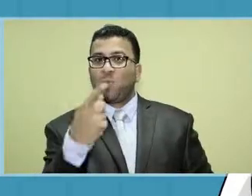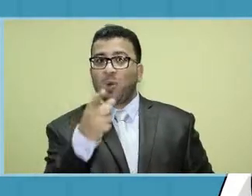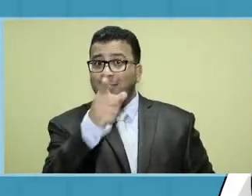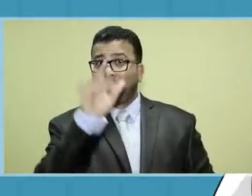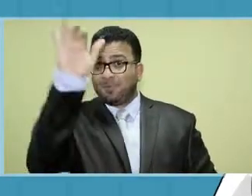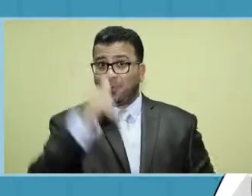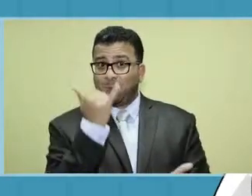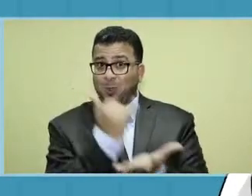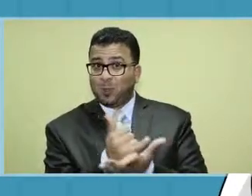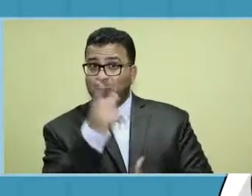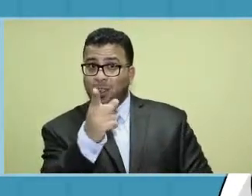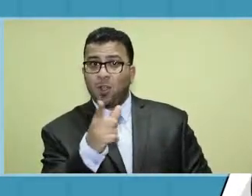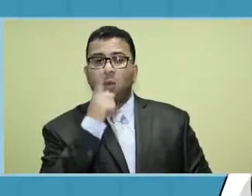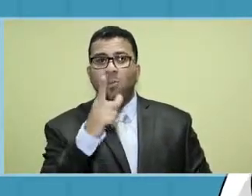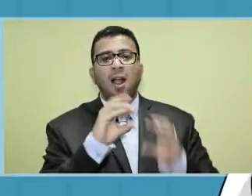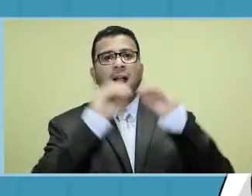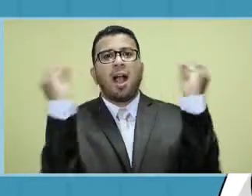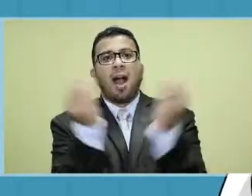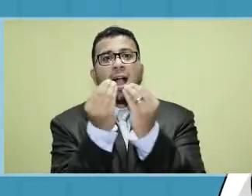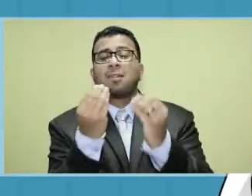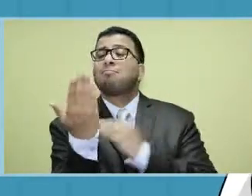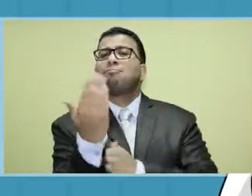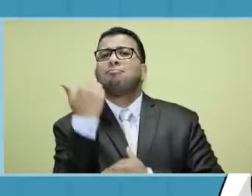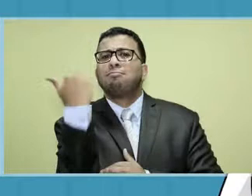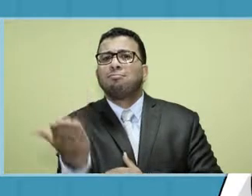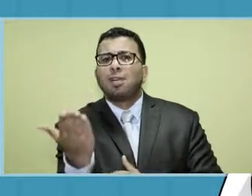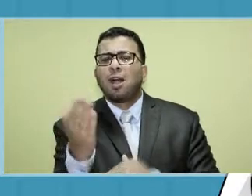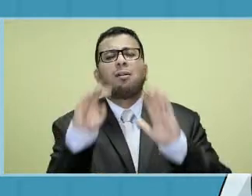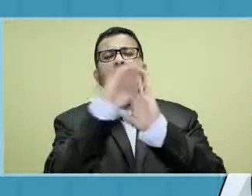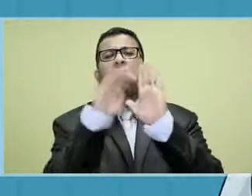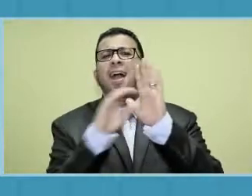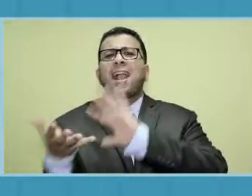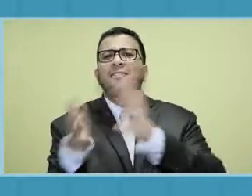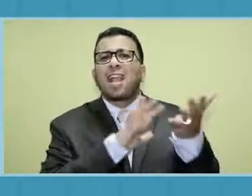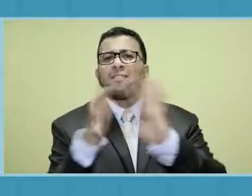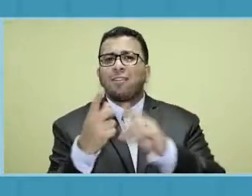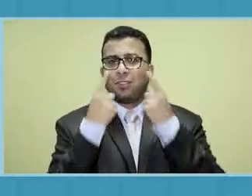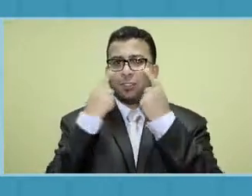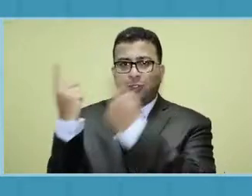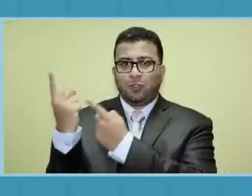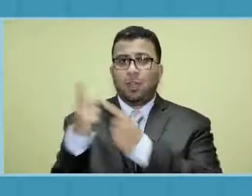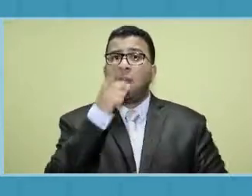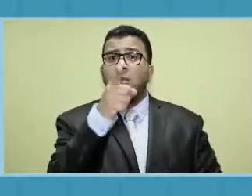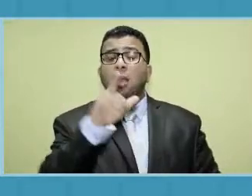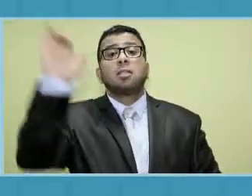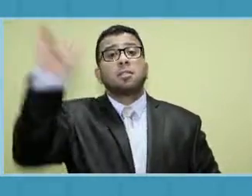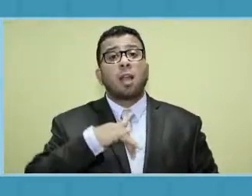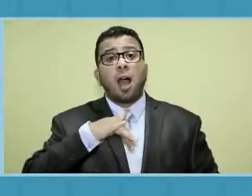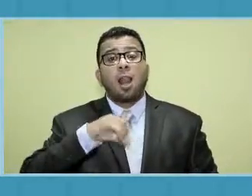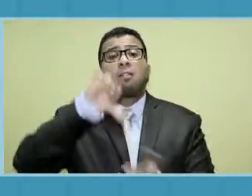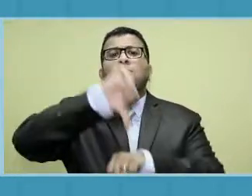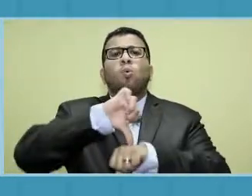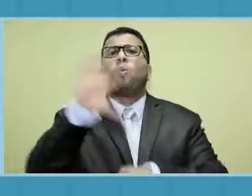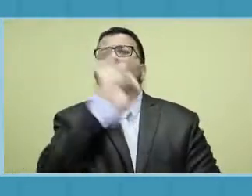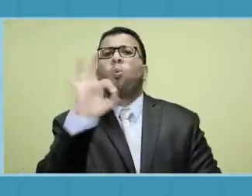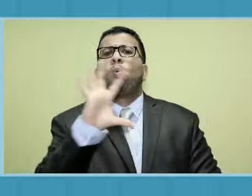العميل، تستقبل الهيئة طلبات تقديم الخدمة عبر القنوات التالية: الحضور الشخصي لمقر الهيئة